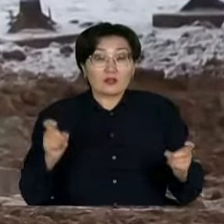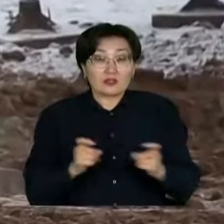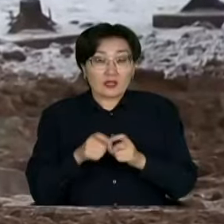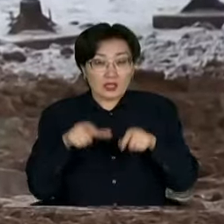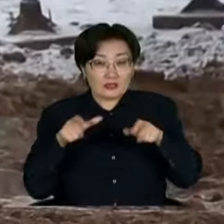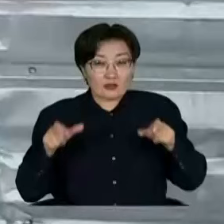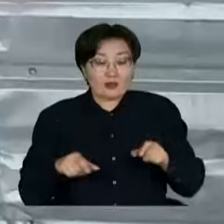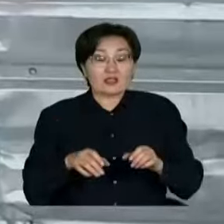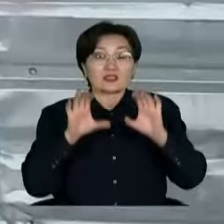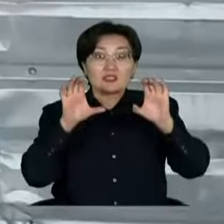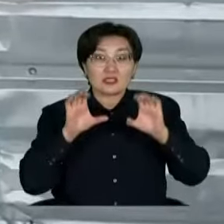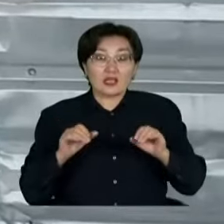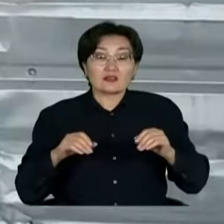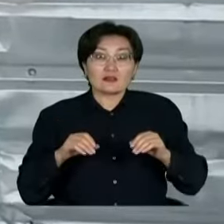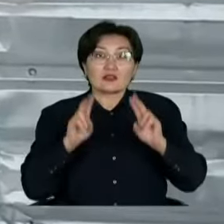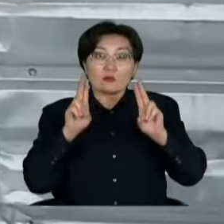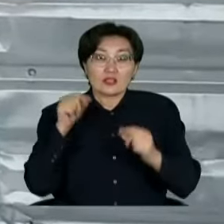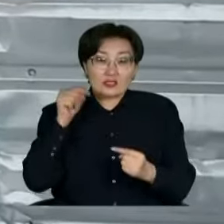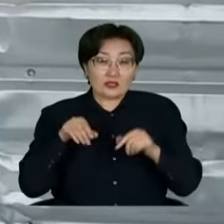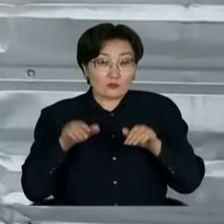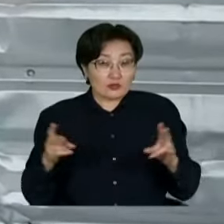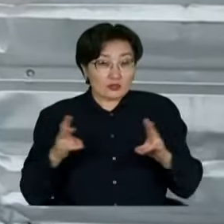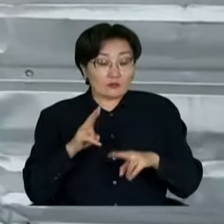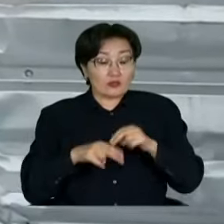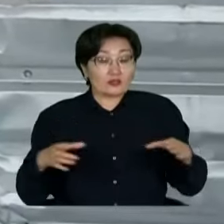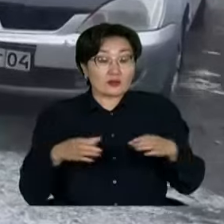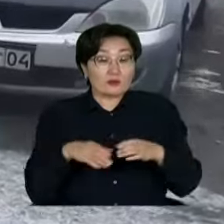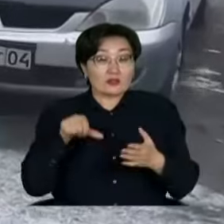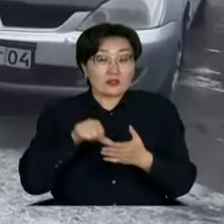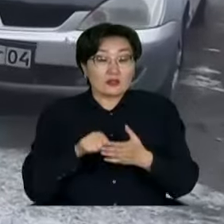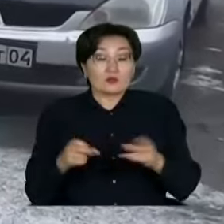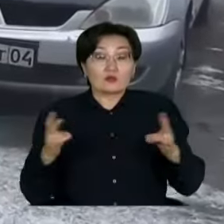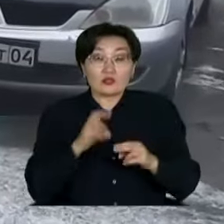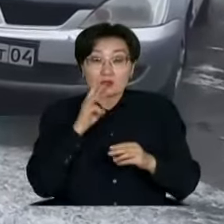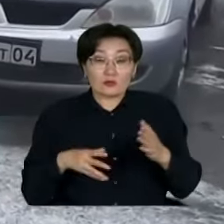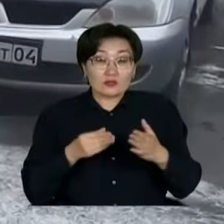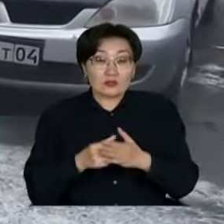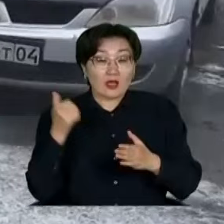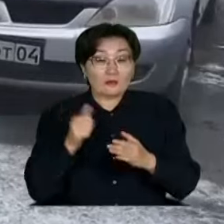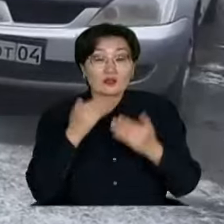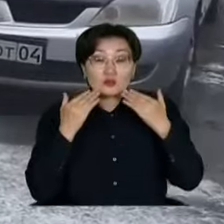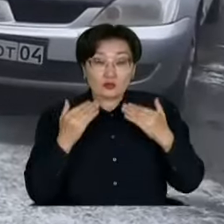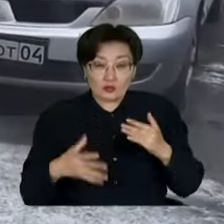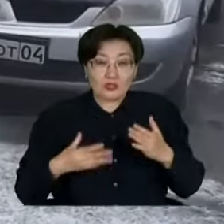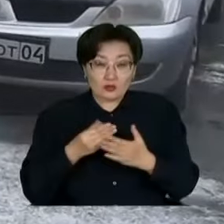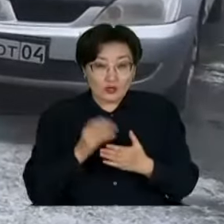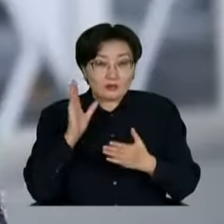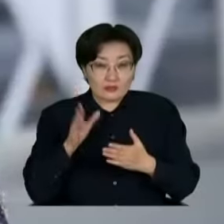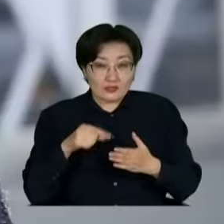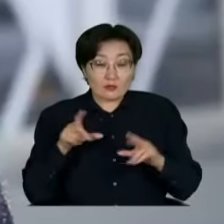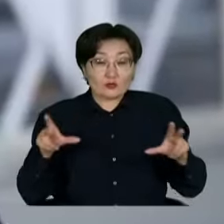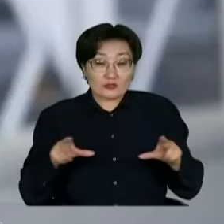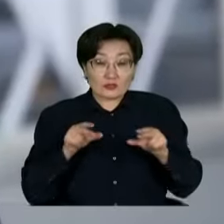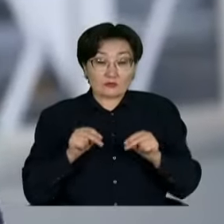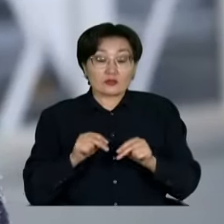тәртібінде ғана шешуге болады. Енді мердігер компания өкілдері жұмысшыларға тиісті еңбек ақыларын апта соңына дейін береміз деп уәде етті. Қазірдің